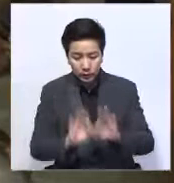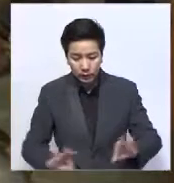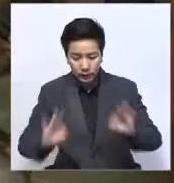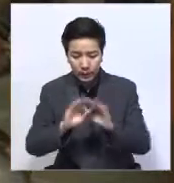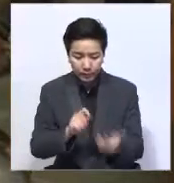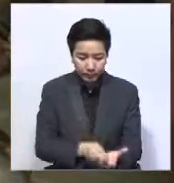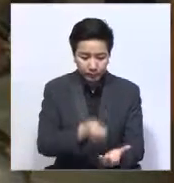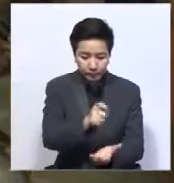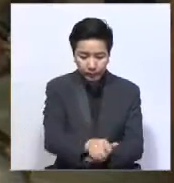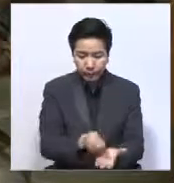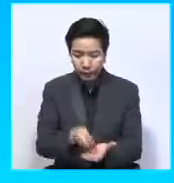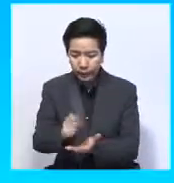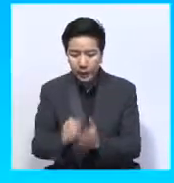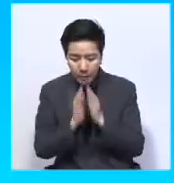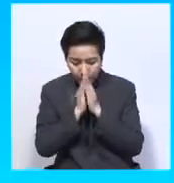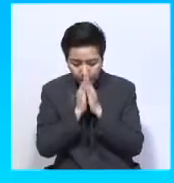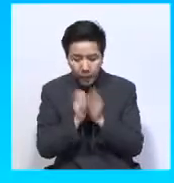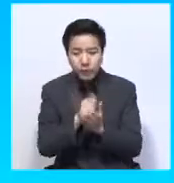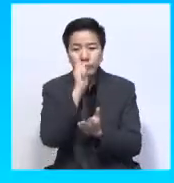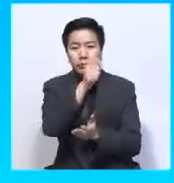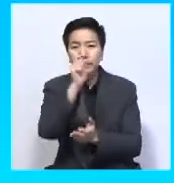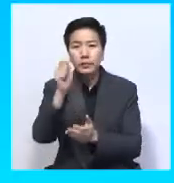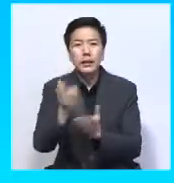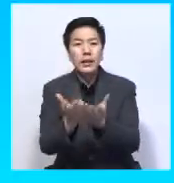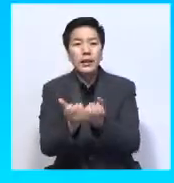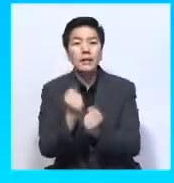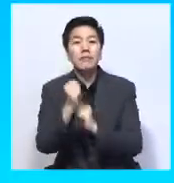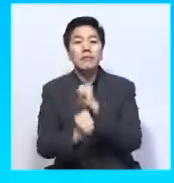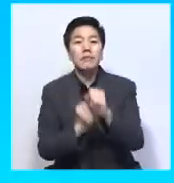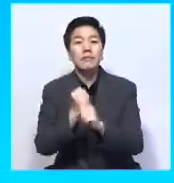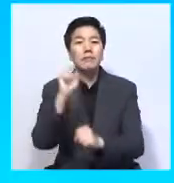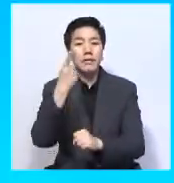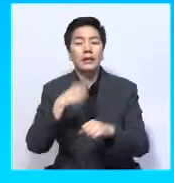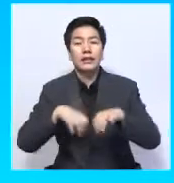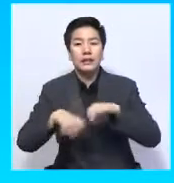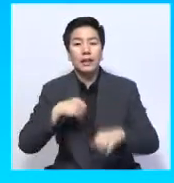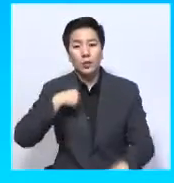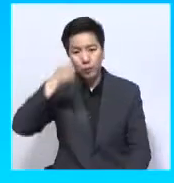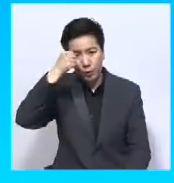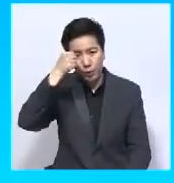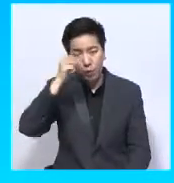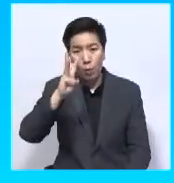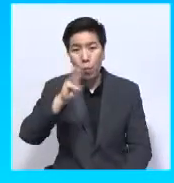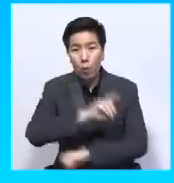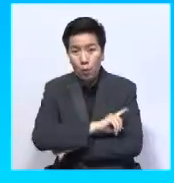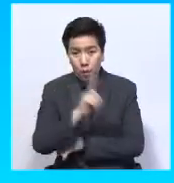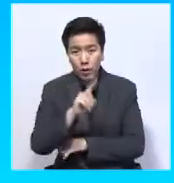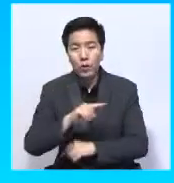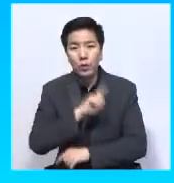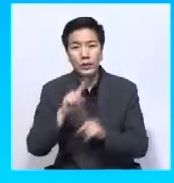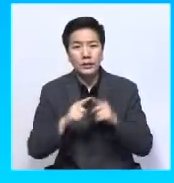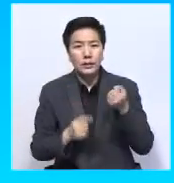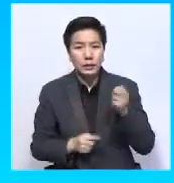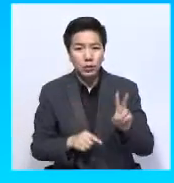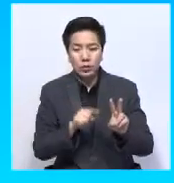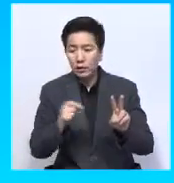บาตรและส่งน้ำพระพุทธรูปเพื่อความเป็นสิริมงคลรับปีใหม่นะครับโดยจัดขึ้นมา6วันเต็มนะครับก็คือระหว่างวันที่12